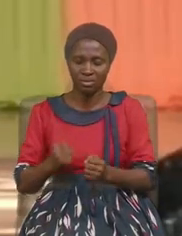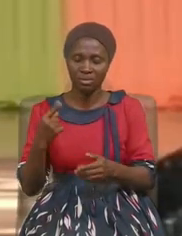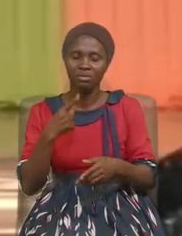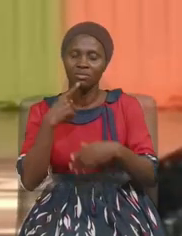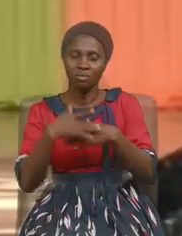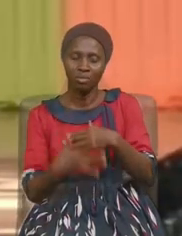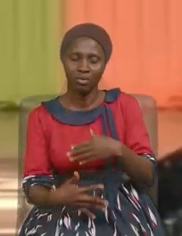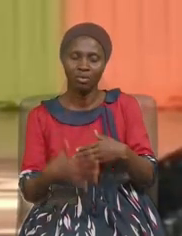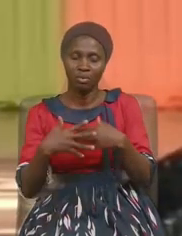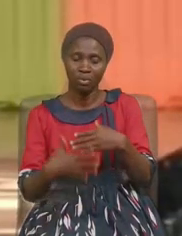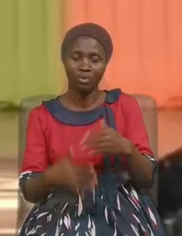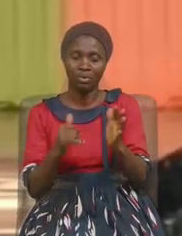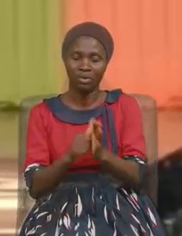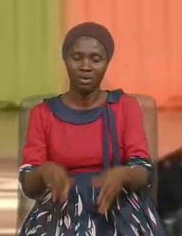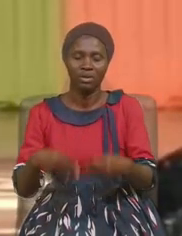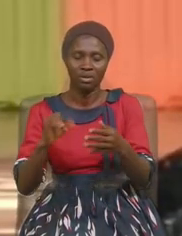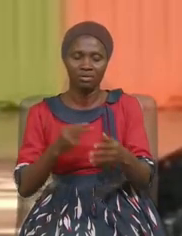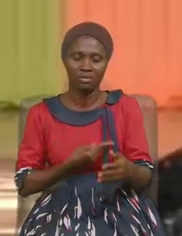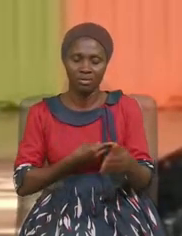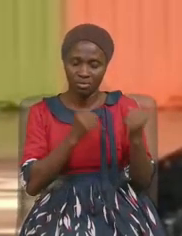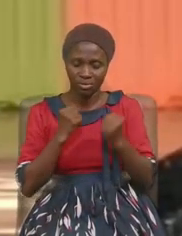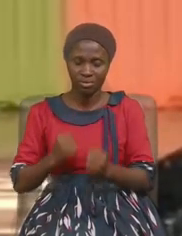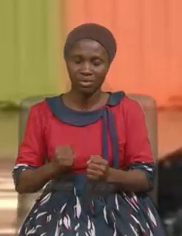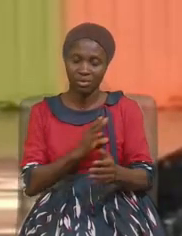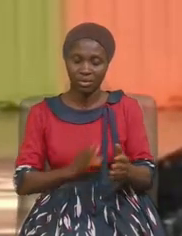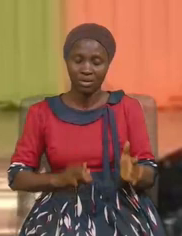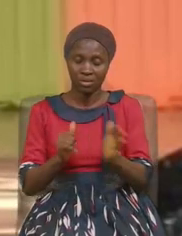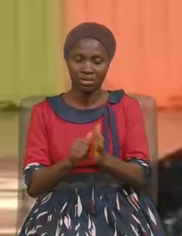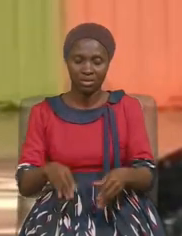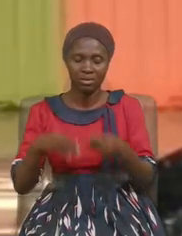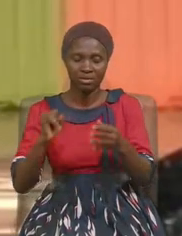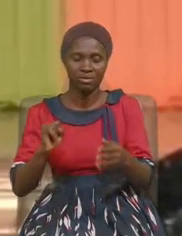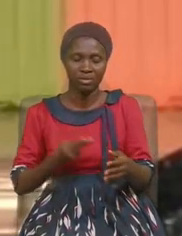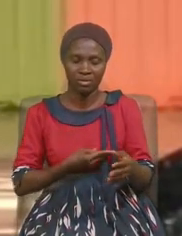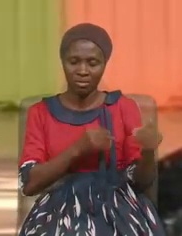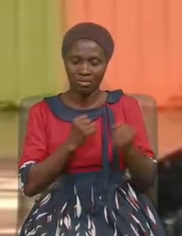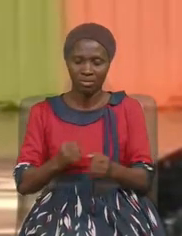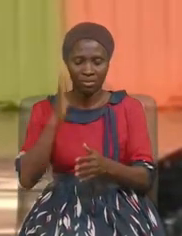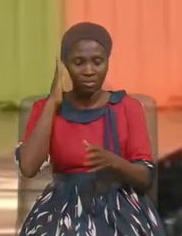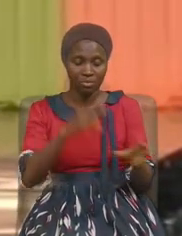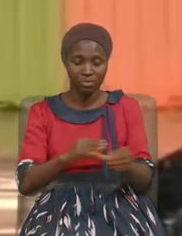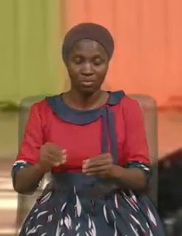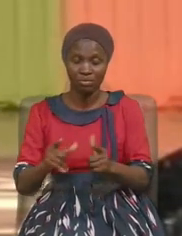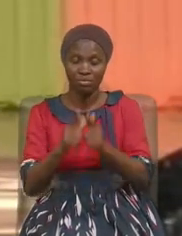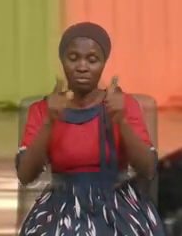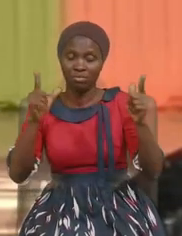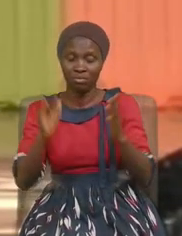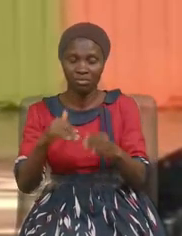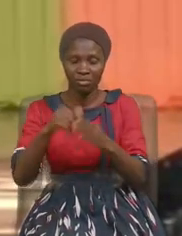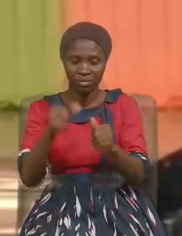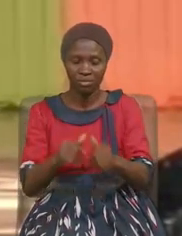donne la force, le Christ qui nous donne la force, agisse puissamment dans chaque vie au nom